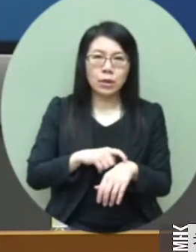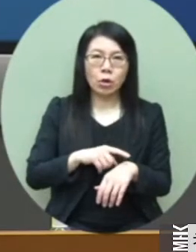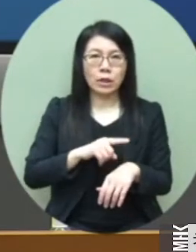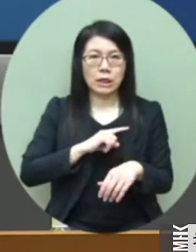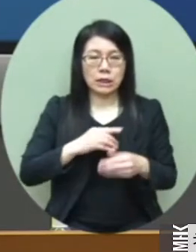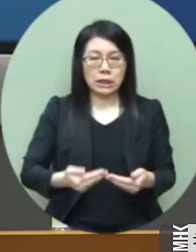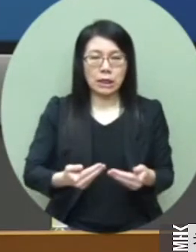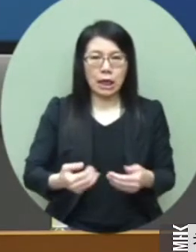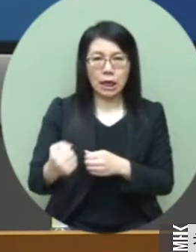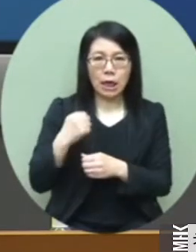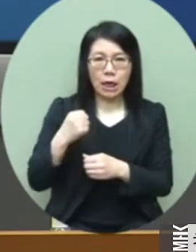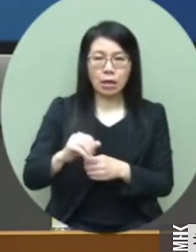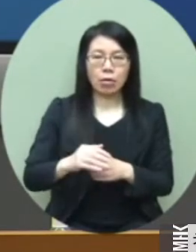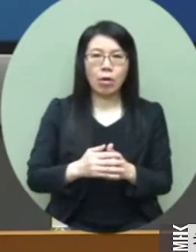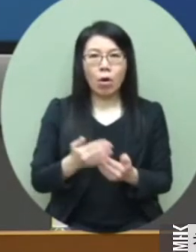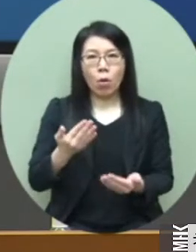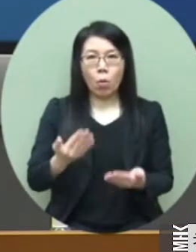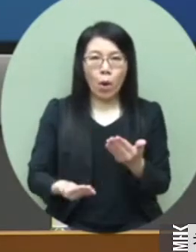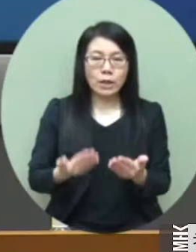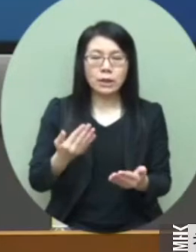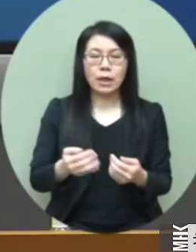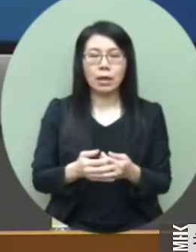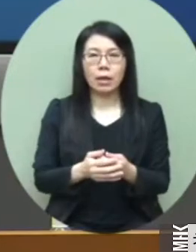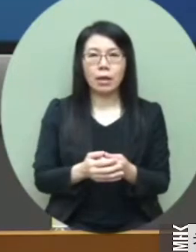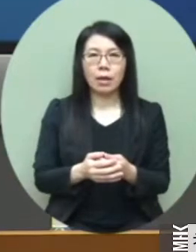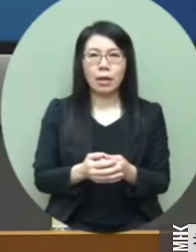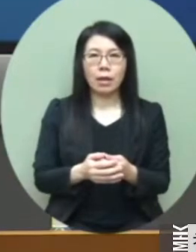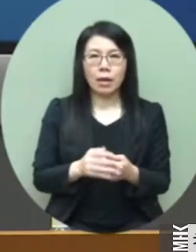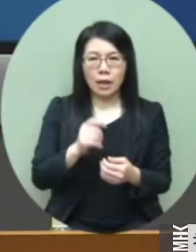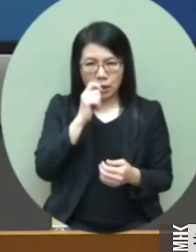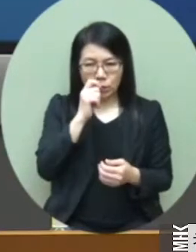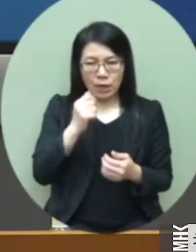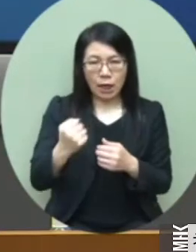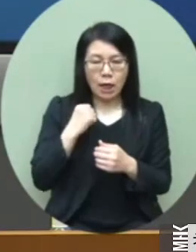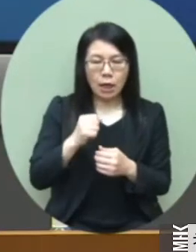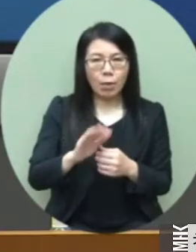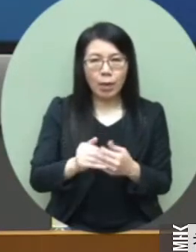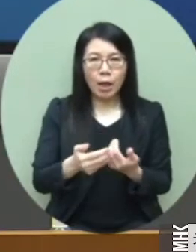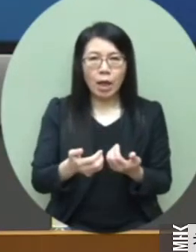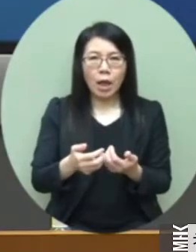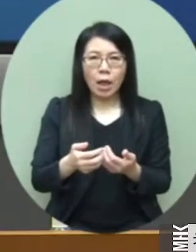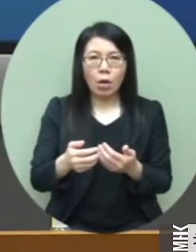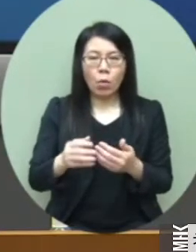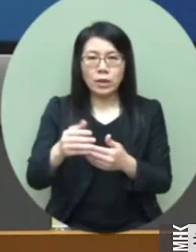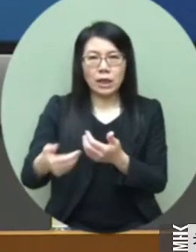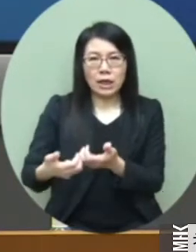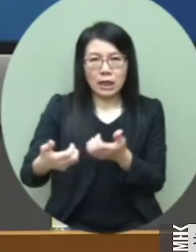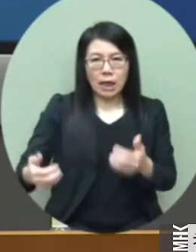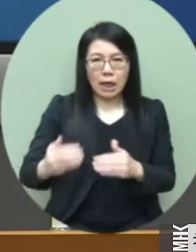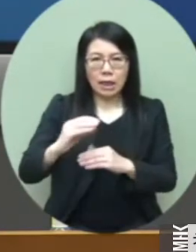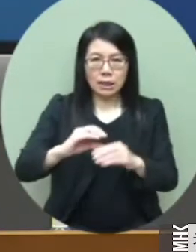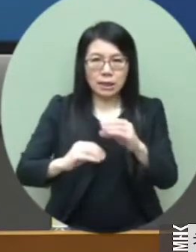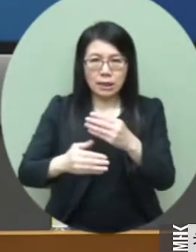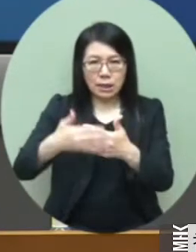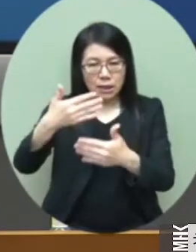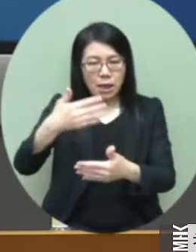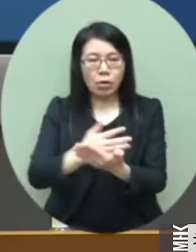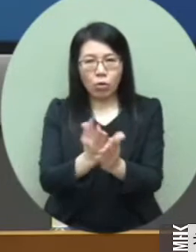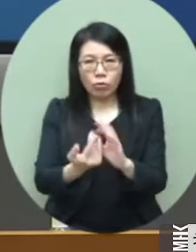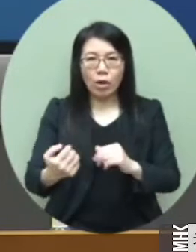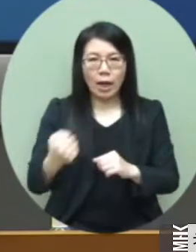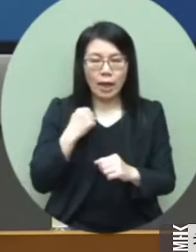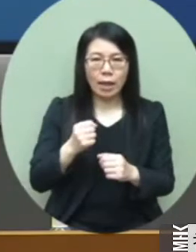检测的能力、隔离设施的能力跟我们人手我們的病床等